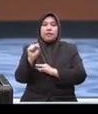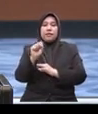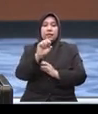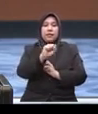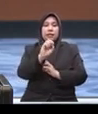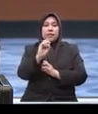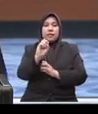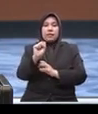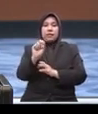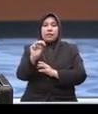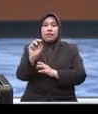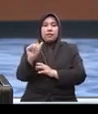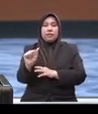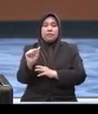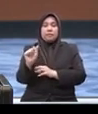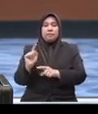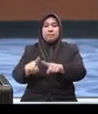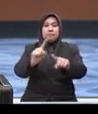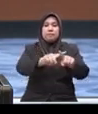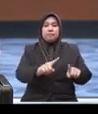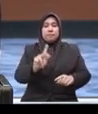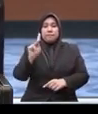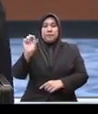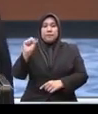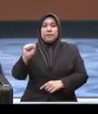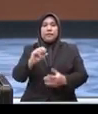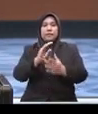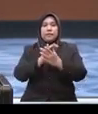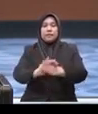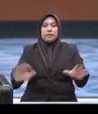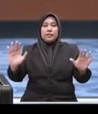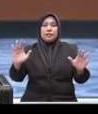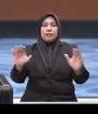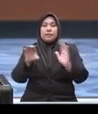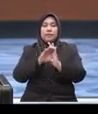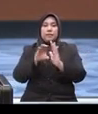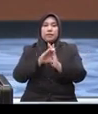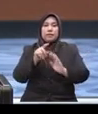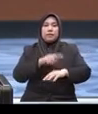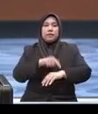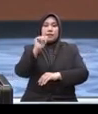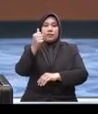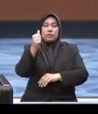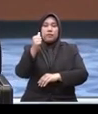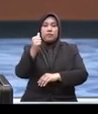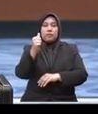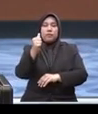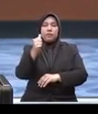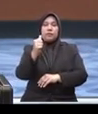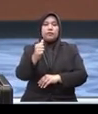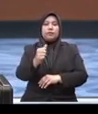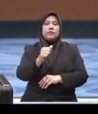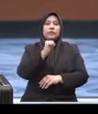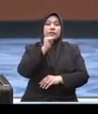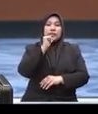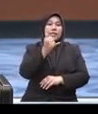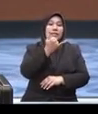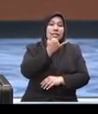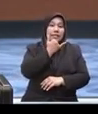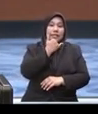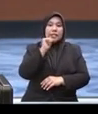macam-macam kiss keselamatan sebagai contoh pukul 10.00 dirabati tak bersalah 10-01 kena tangkap